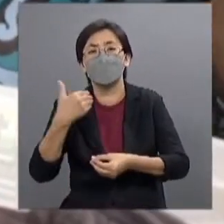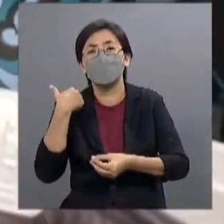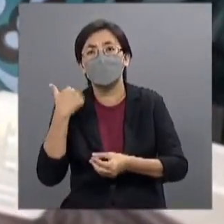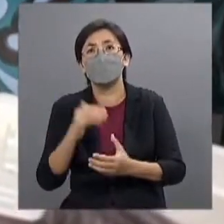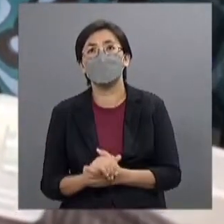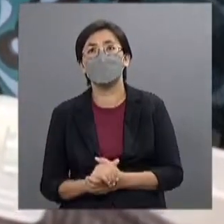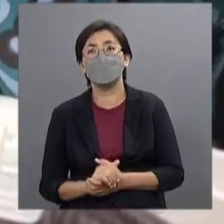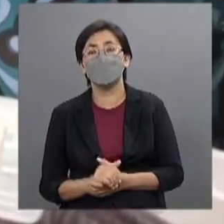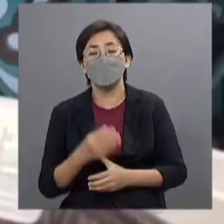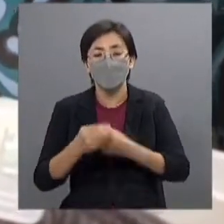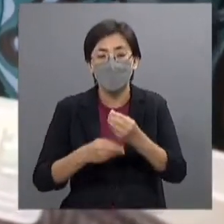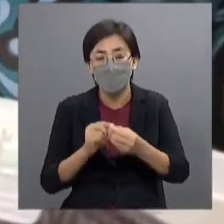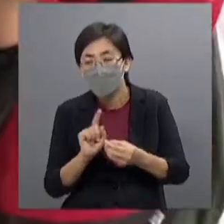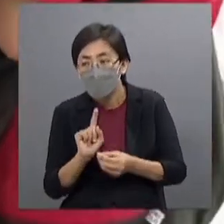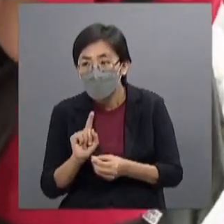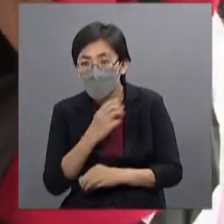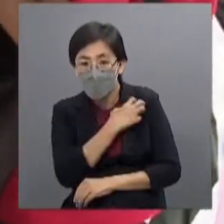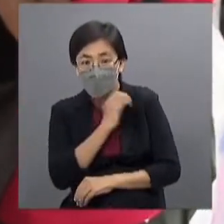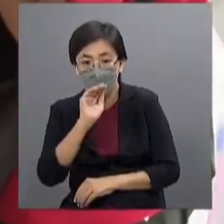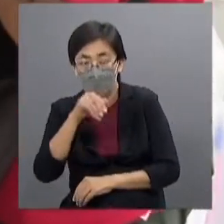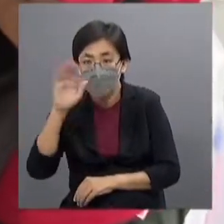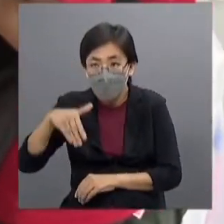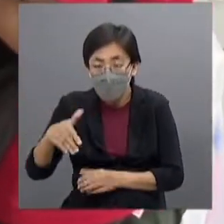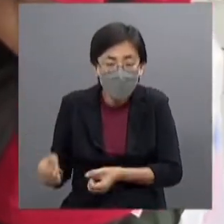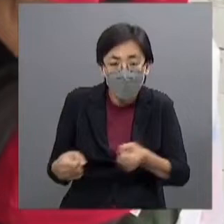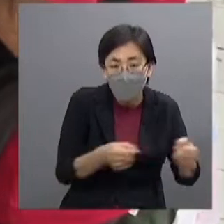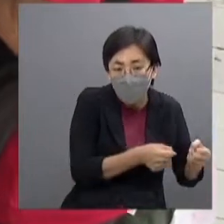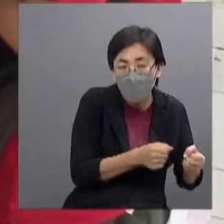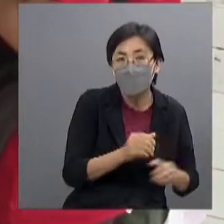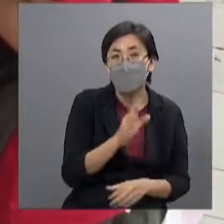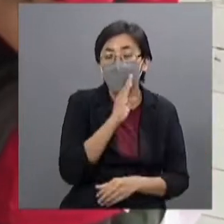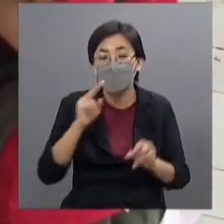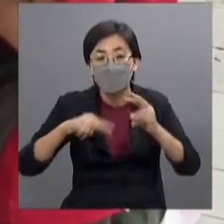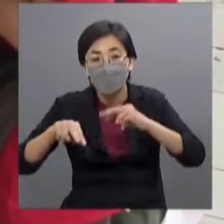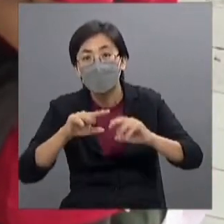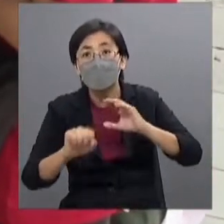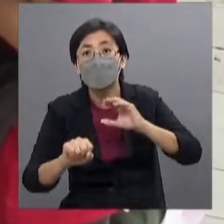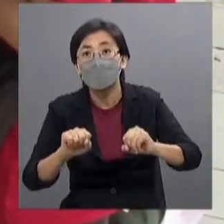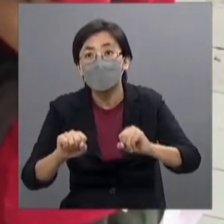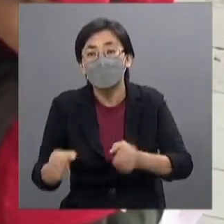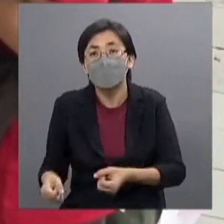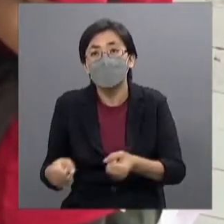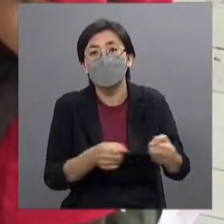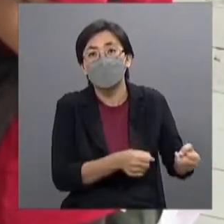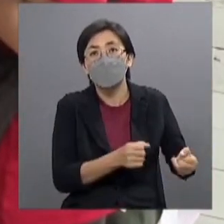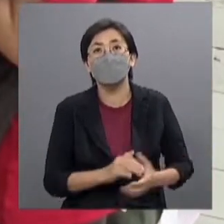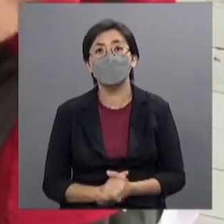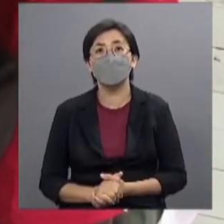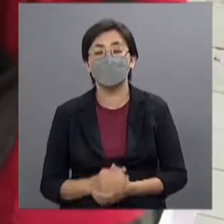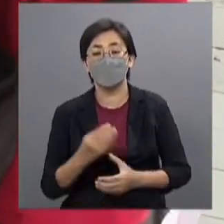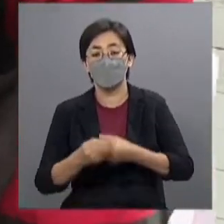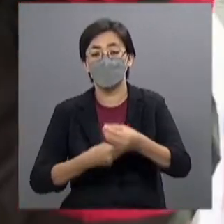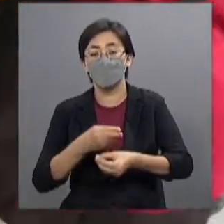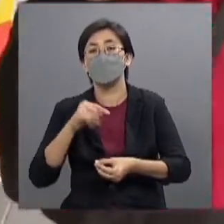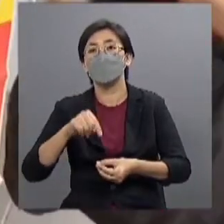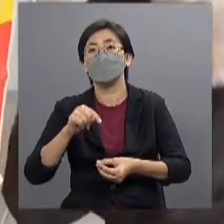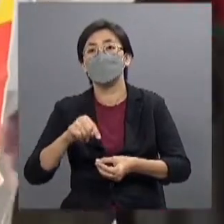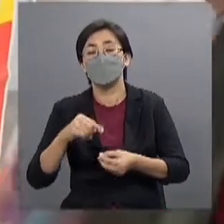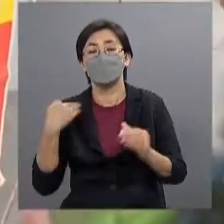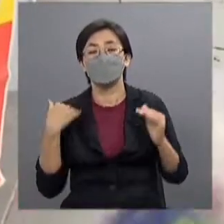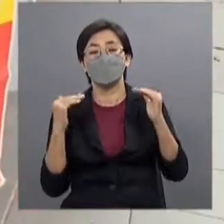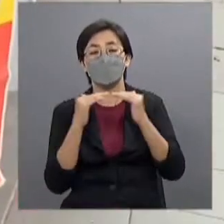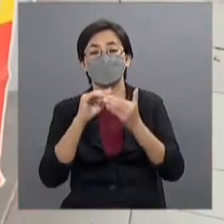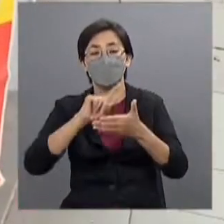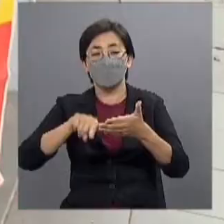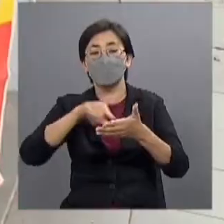นีกับเจ้าหน้าที่เทศกิจนะคะเมื่อเข้ามากวดขันจับกุมค่ะขณะที่ผู้ค้าร้านนี้นะคะก็เป็นผู้มีสิทธิ์เลือกตั้งเขาค้าขายอยู่